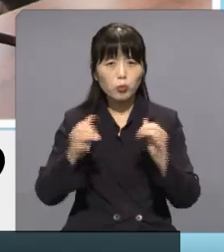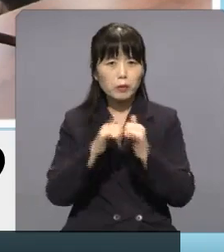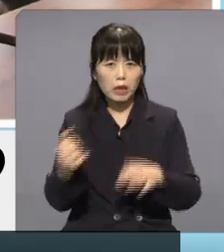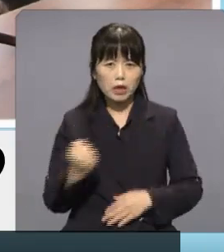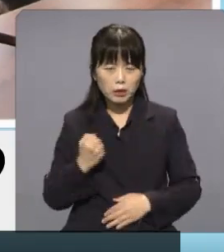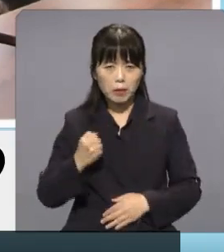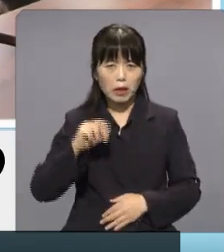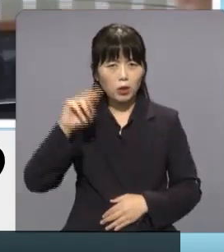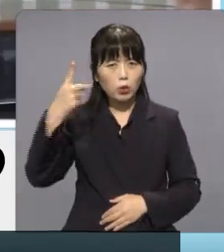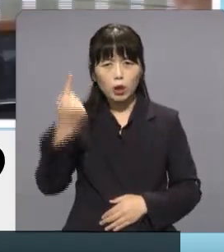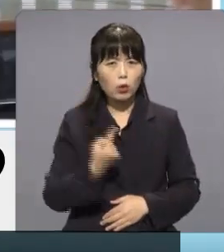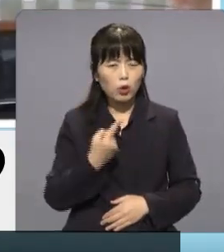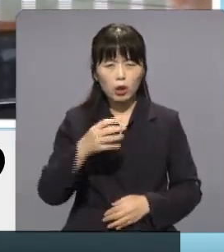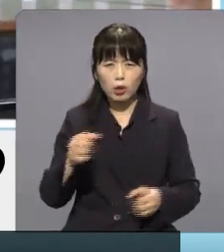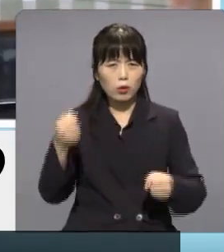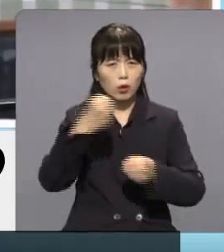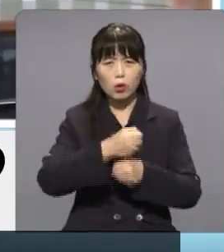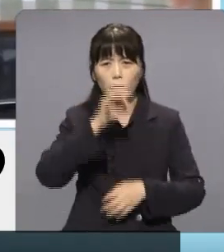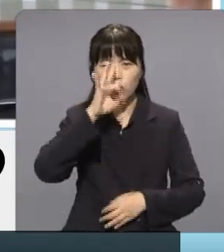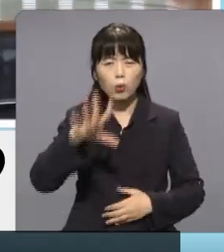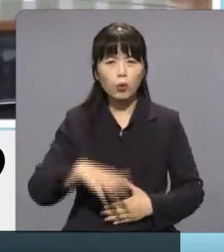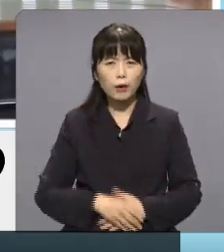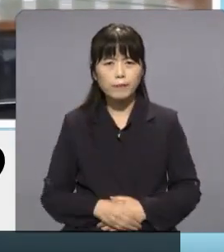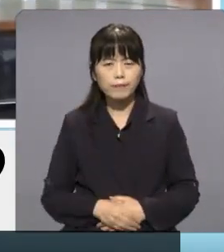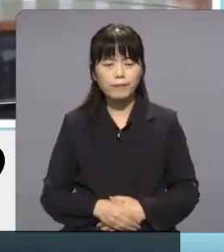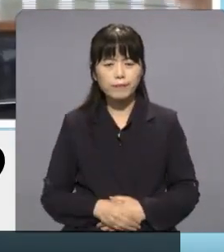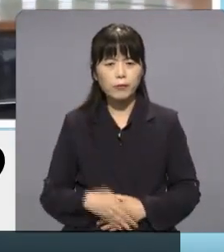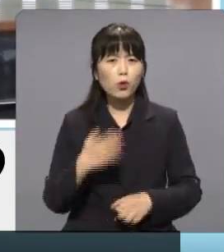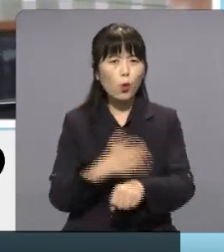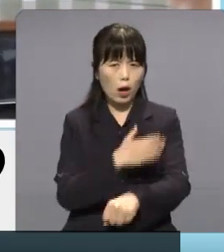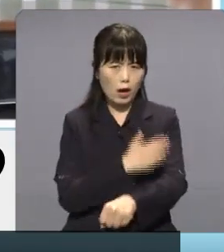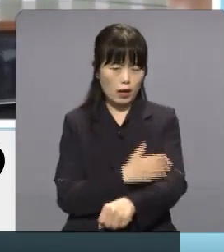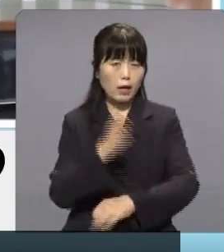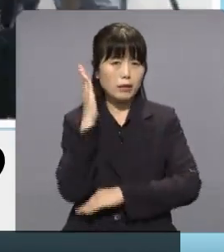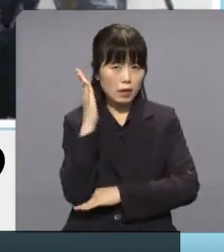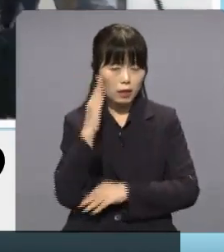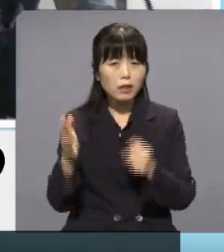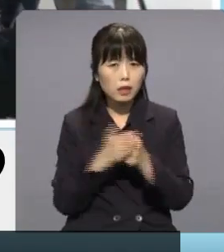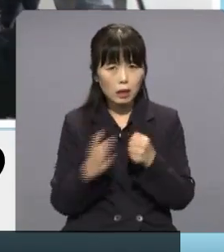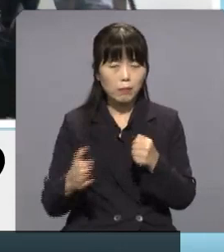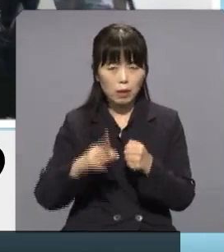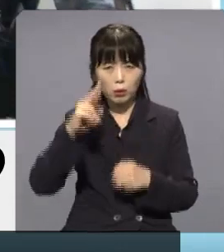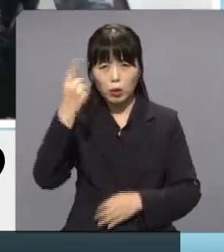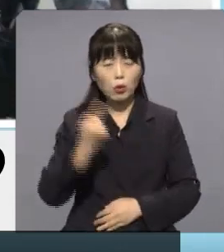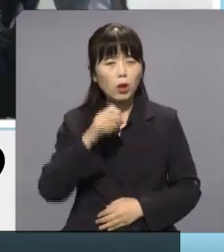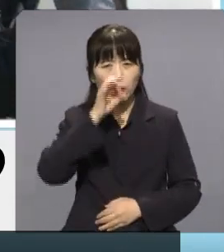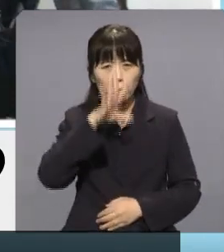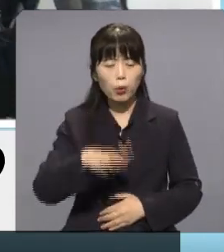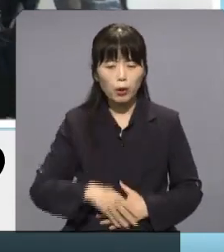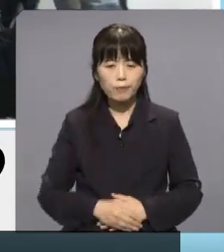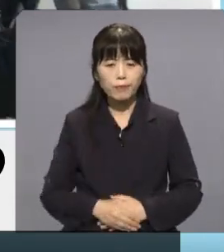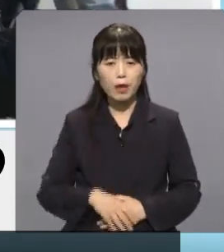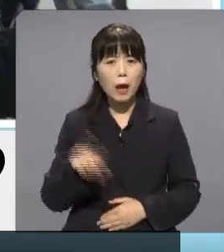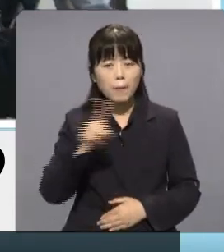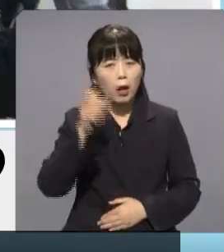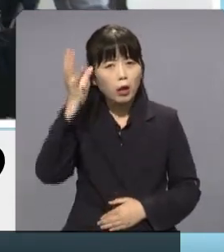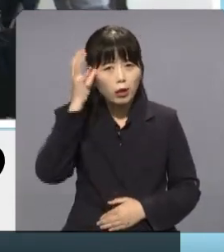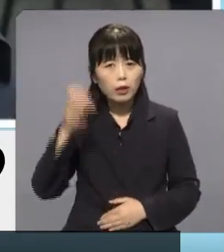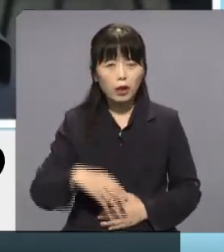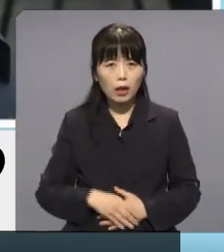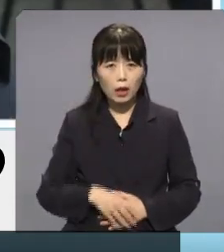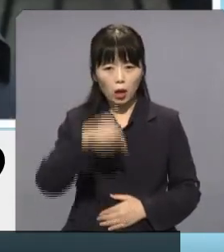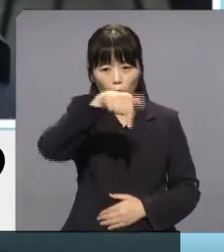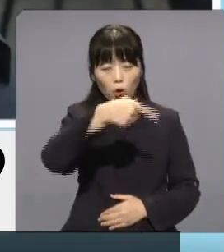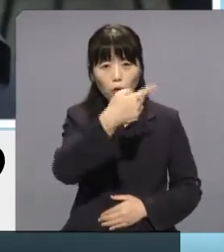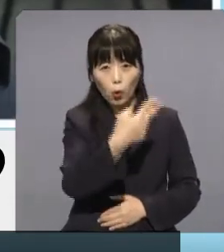없다 음 그 그래서 배장 되어 버린것 선을 넘는 바로 얘야 자기는 뭔가 하면 예 자기는 몰기 도 있겠어요 골리앗의